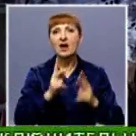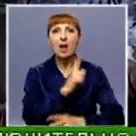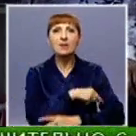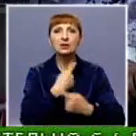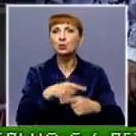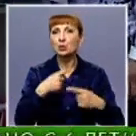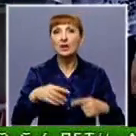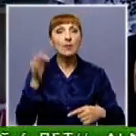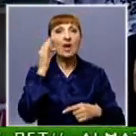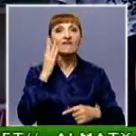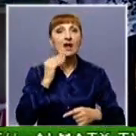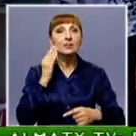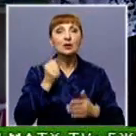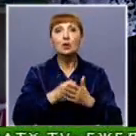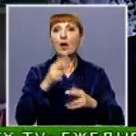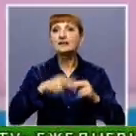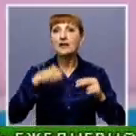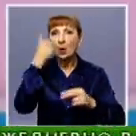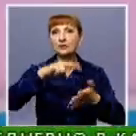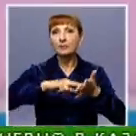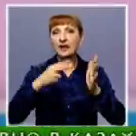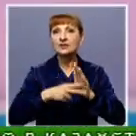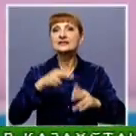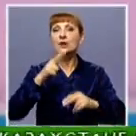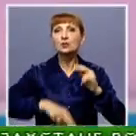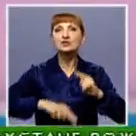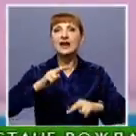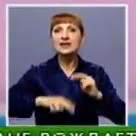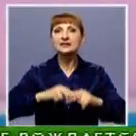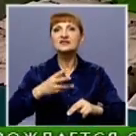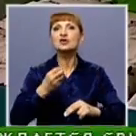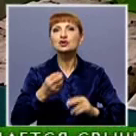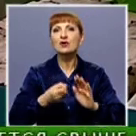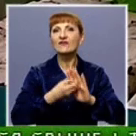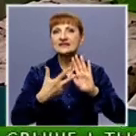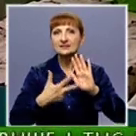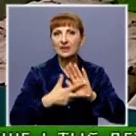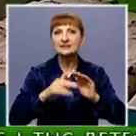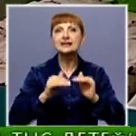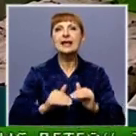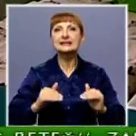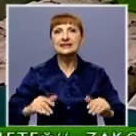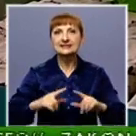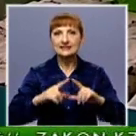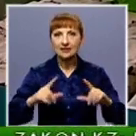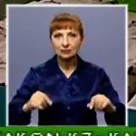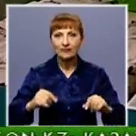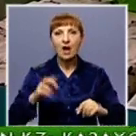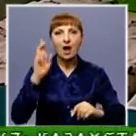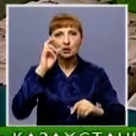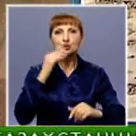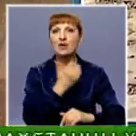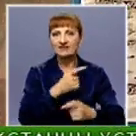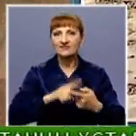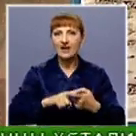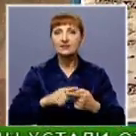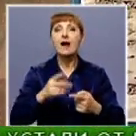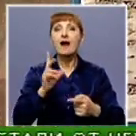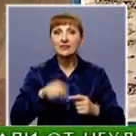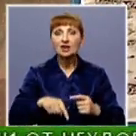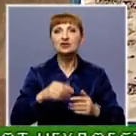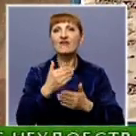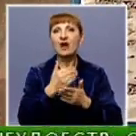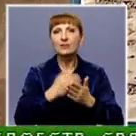другие. Напомним, в Алматы до конца года планируется закончить строительство еще 18 детских садов муниципального статуса, а также в